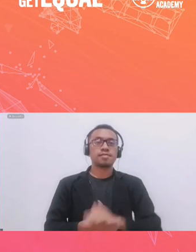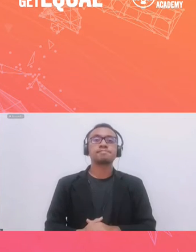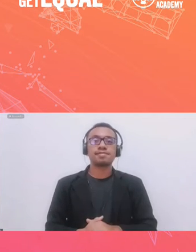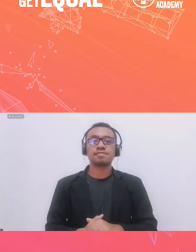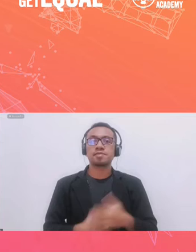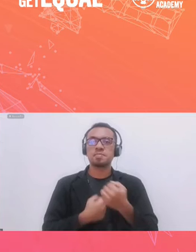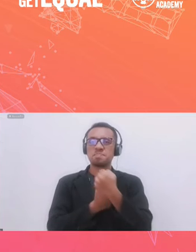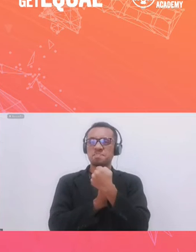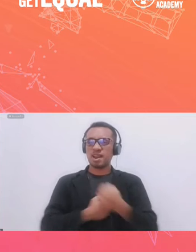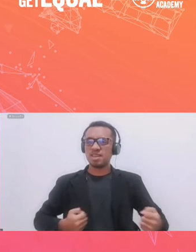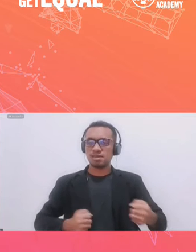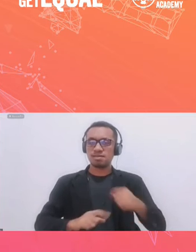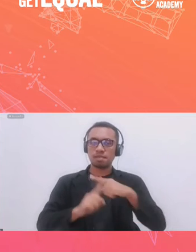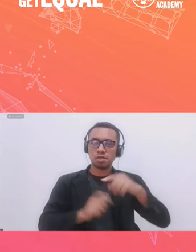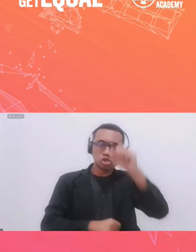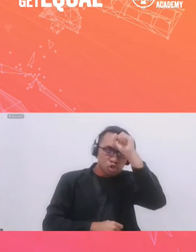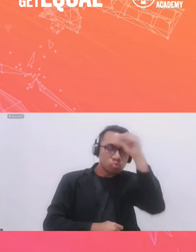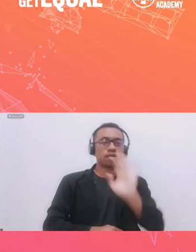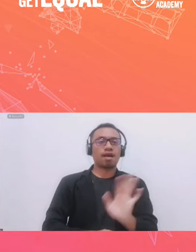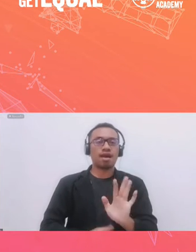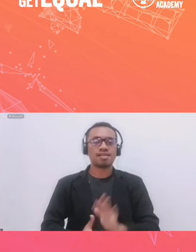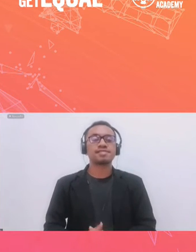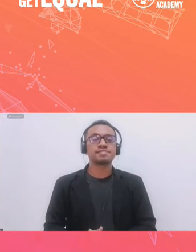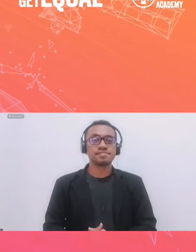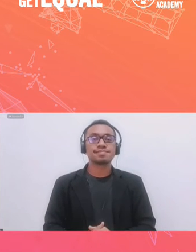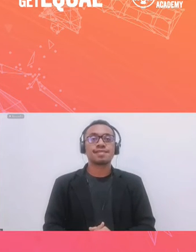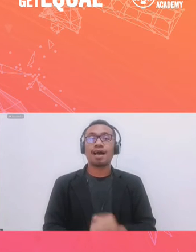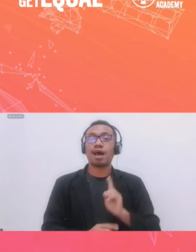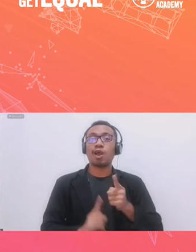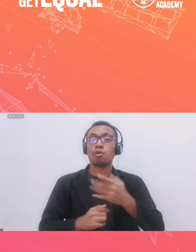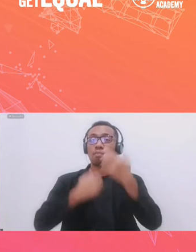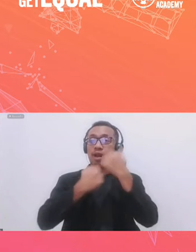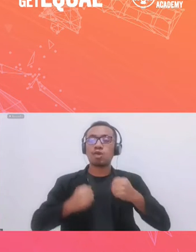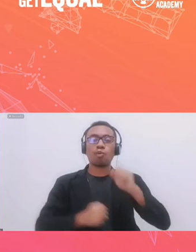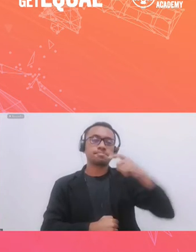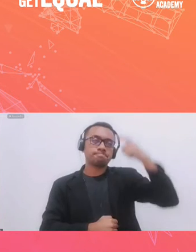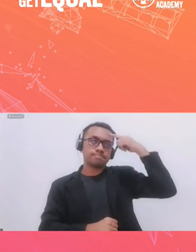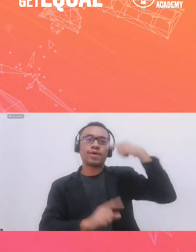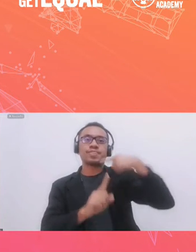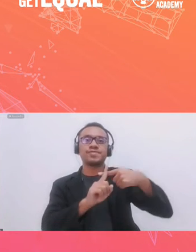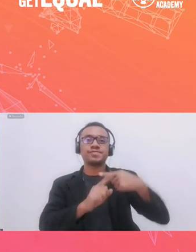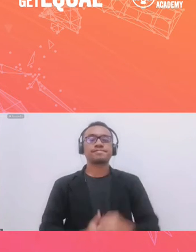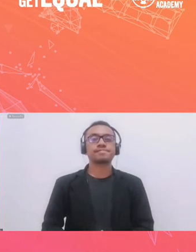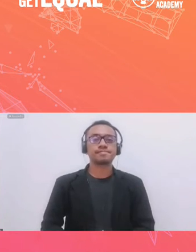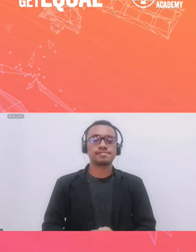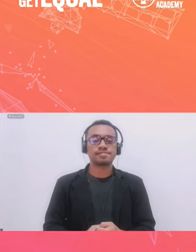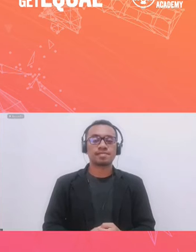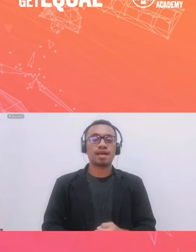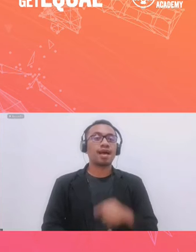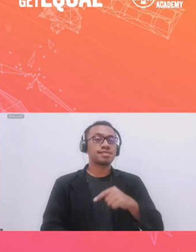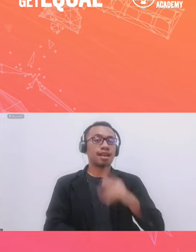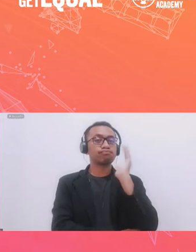be brave and be smart gitu ya, kalau mau dibuat positif ya. Jadi webinar hari ini kita